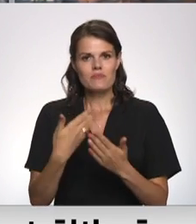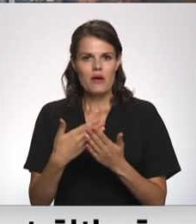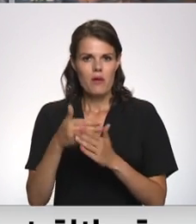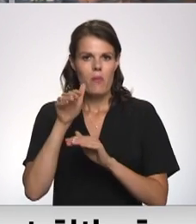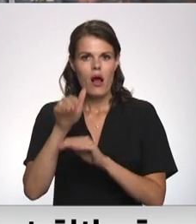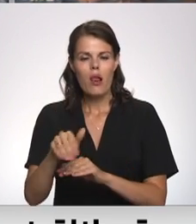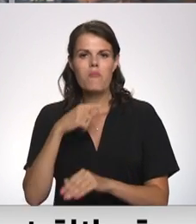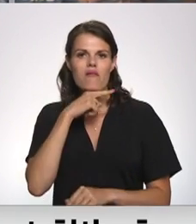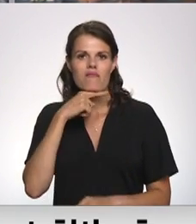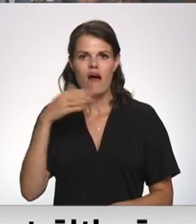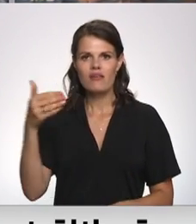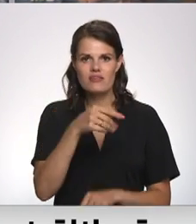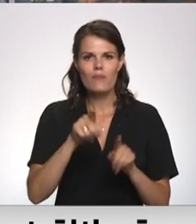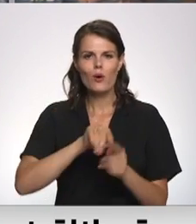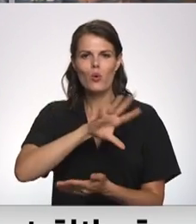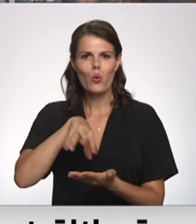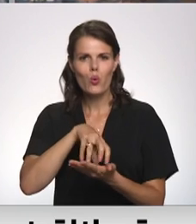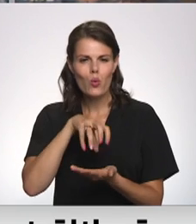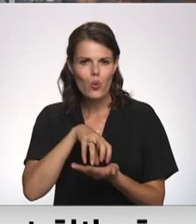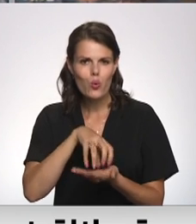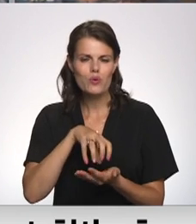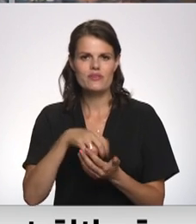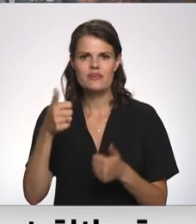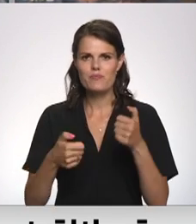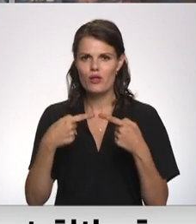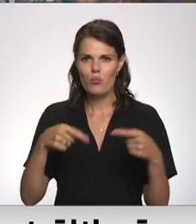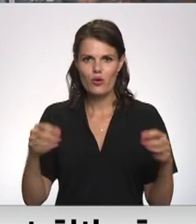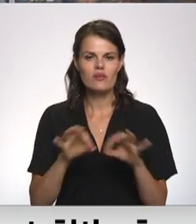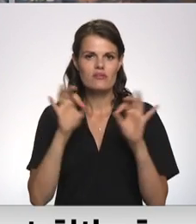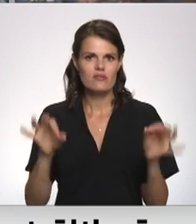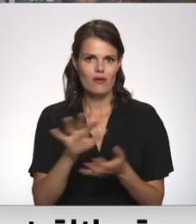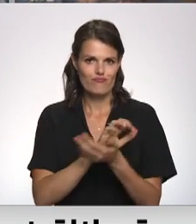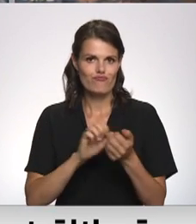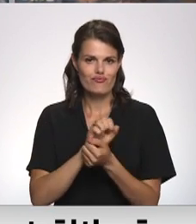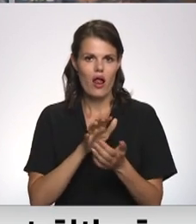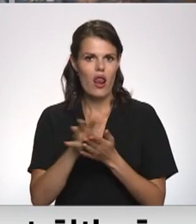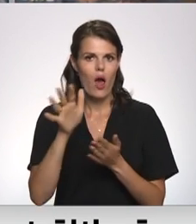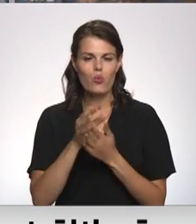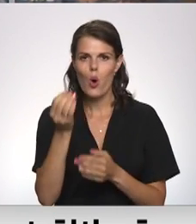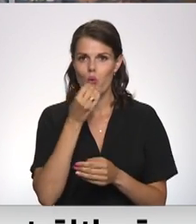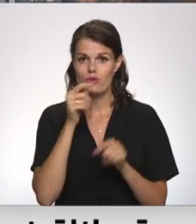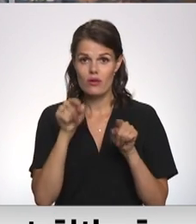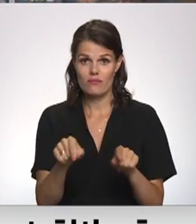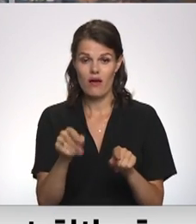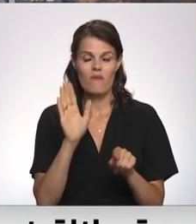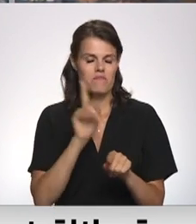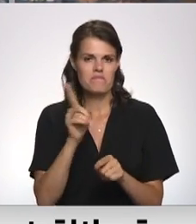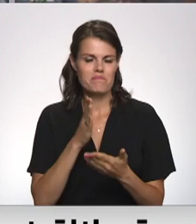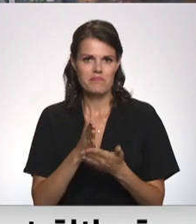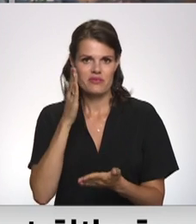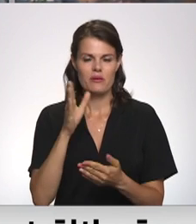un zivis, tāpat kūciņas, piena produktus tie sāk bojāties. Lietot uzturā šādu pārtiku ir bīstami, jo var